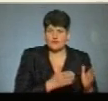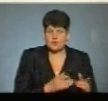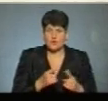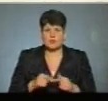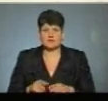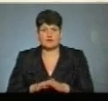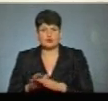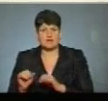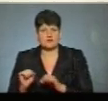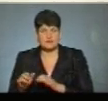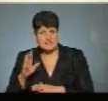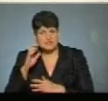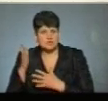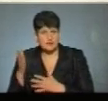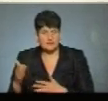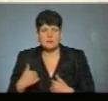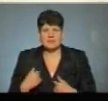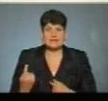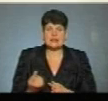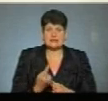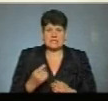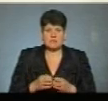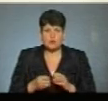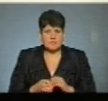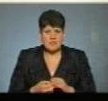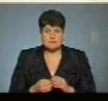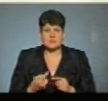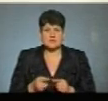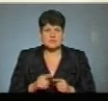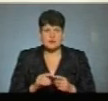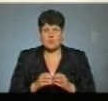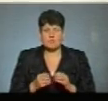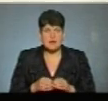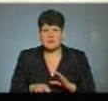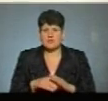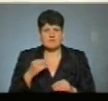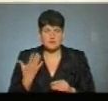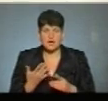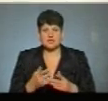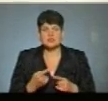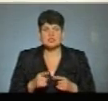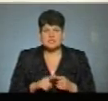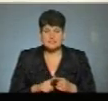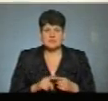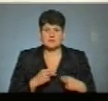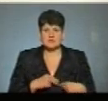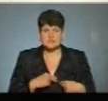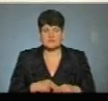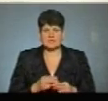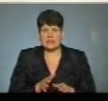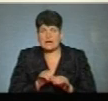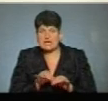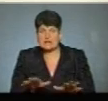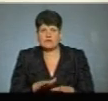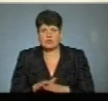самоврядування, органи влади виконавчої, державної. Ми є єдина проблема. Ця проблема не вибирає, чи я працівник органу місцевого